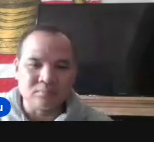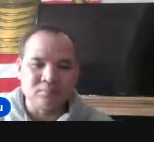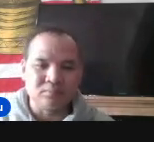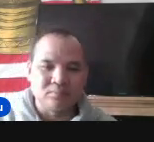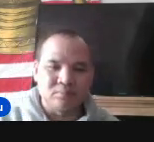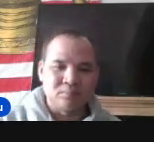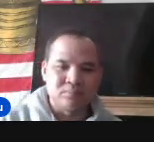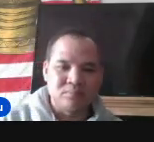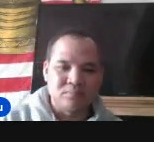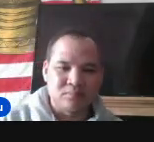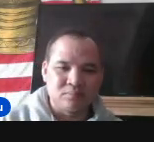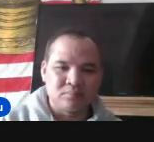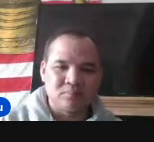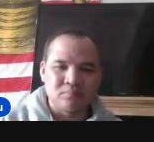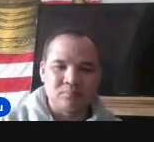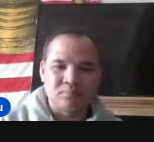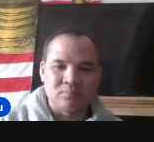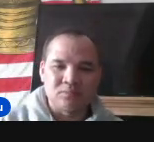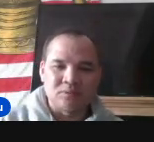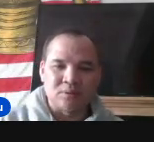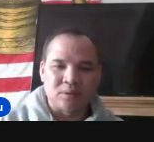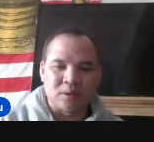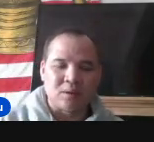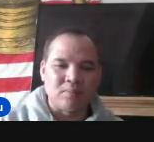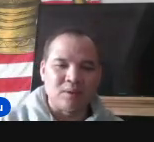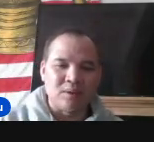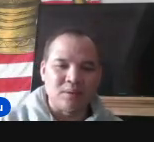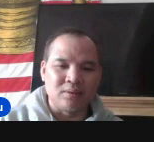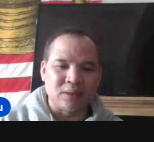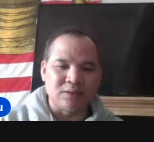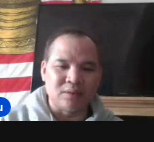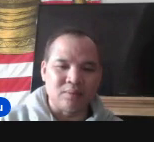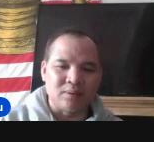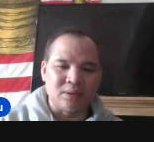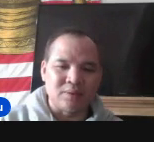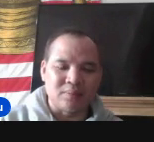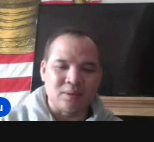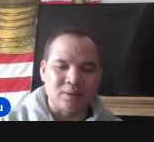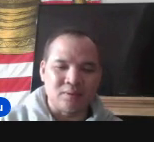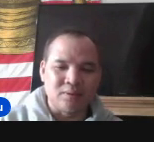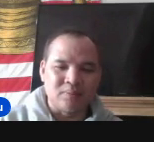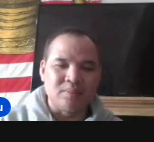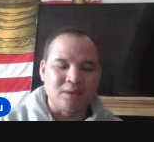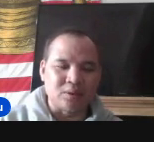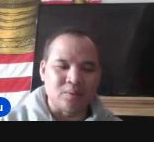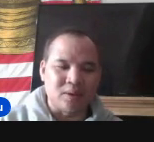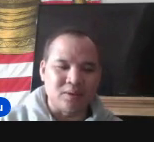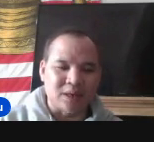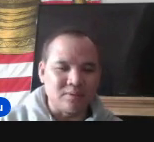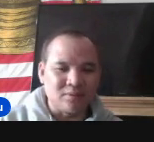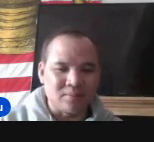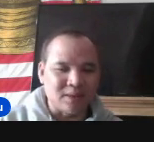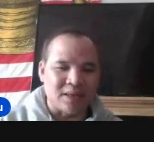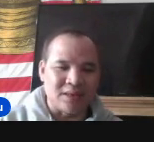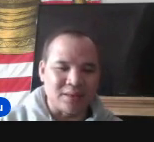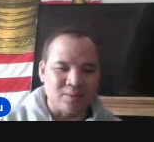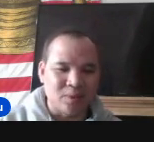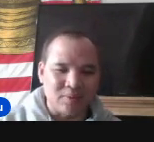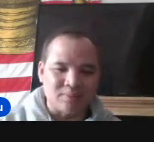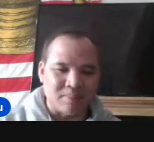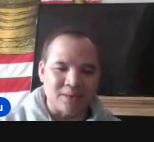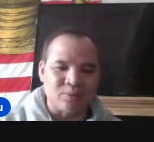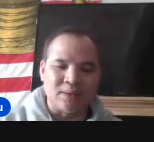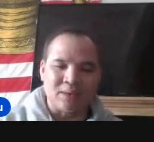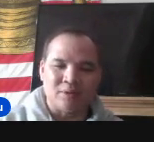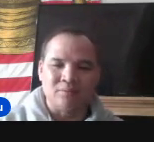ยู่นะมันคือผลประโยชน์ของฉันที่แบ่งให้เธอ ไม่เล ือ ก แบ่งก ัน นะครับสรุป